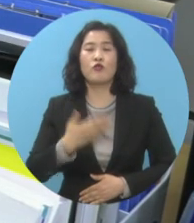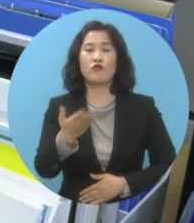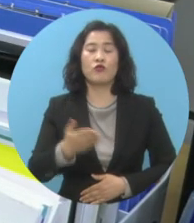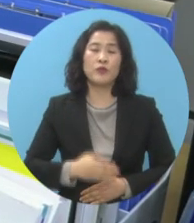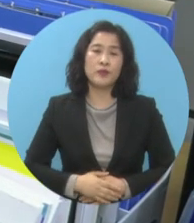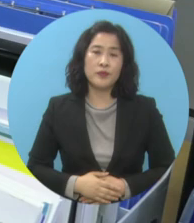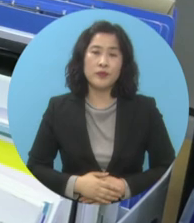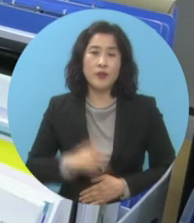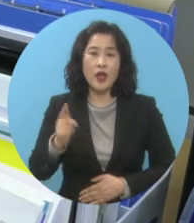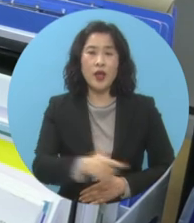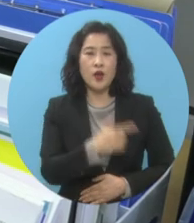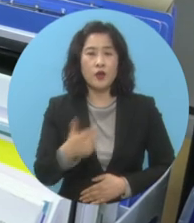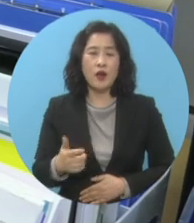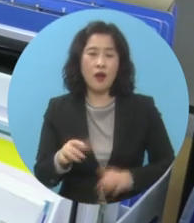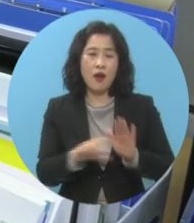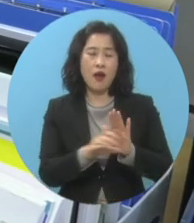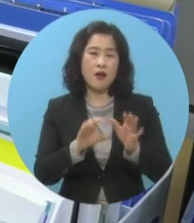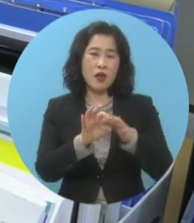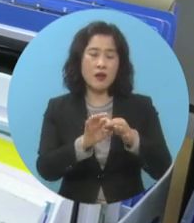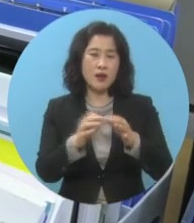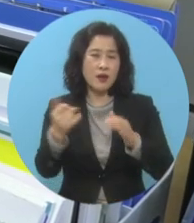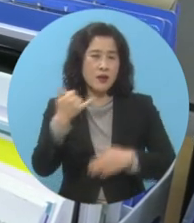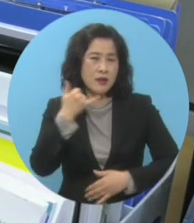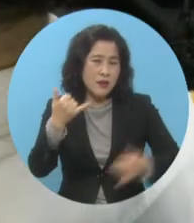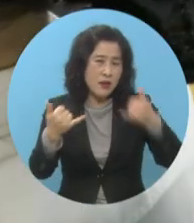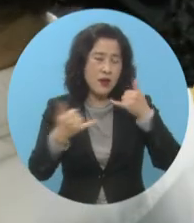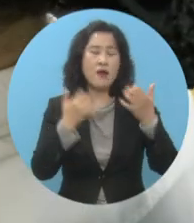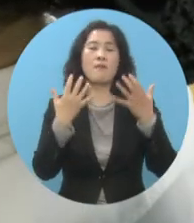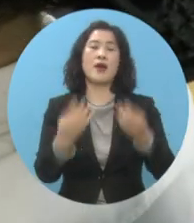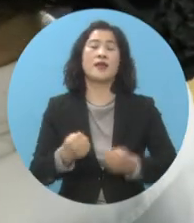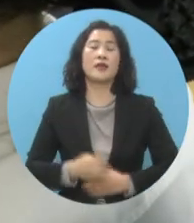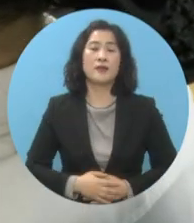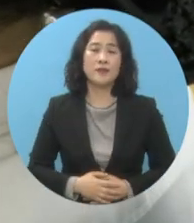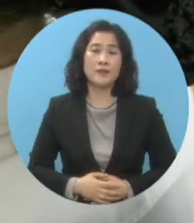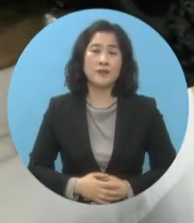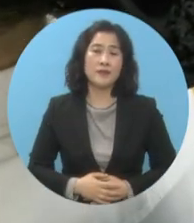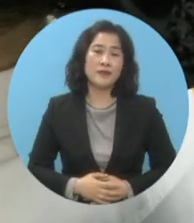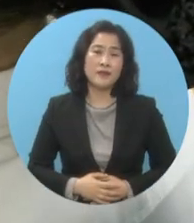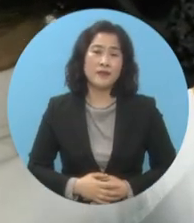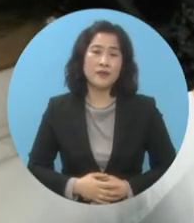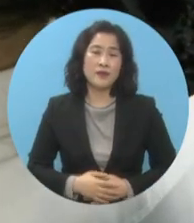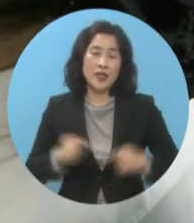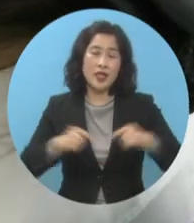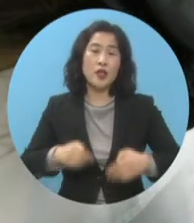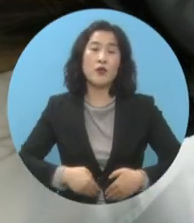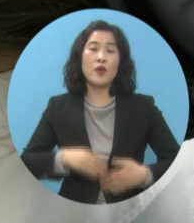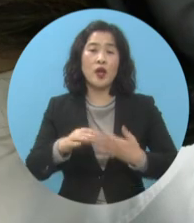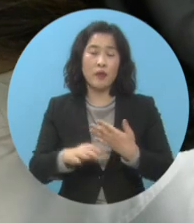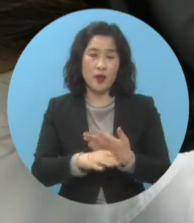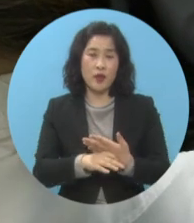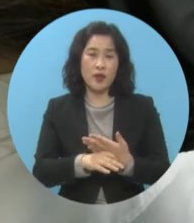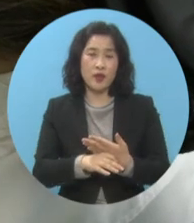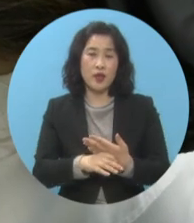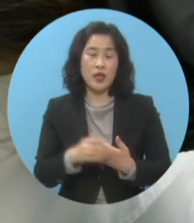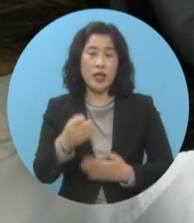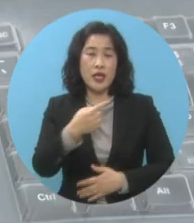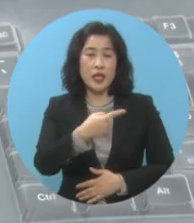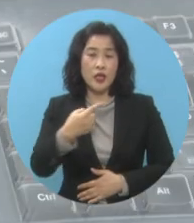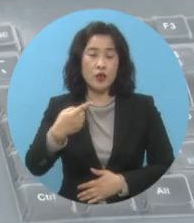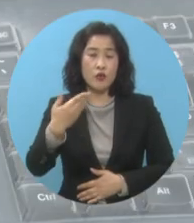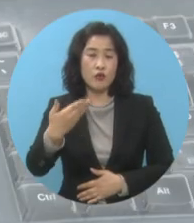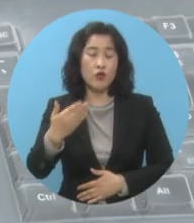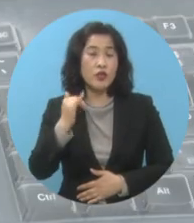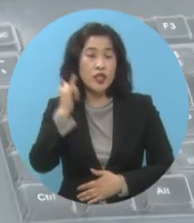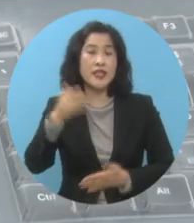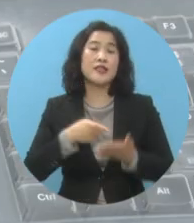등의 하루에 코로나19와 관련해 걸려오는 전화만 수십 통입니다. 상담이 필요한 사람은 국번 없이